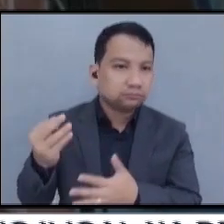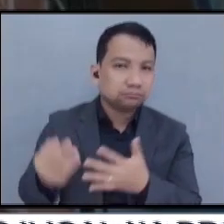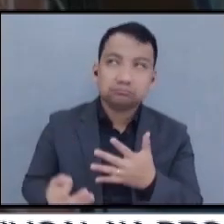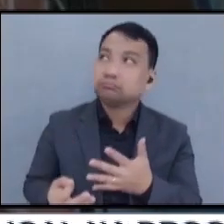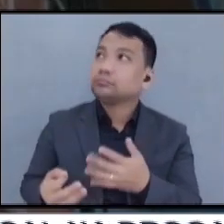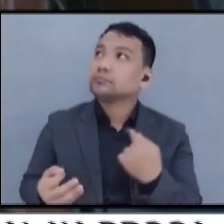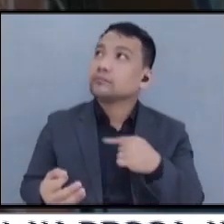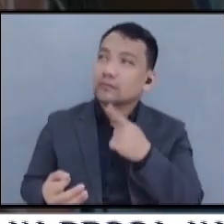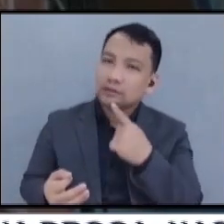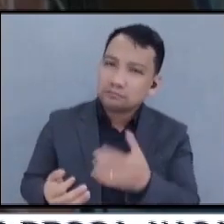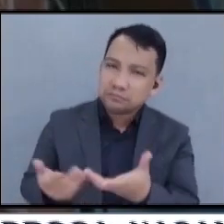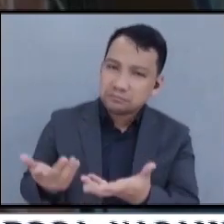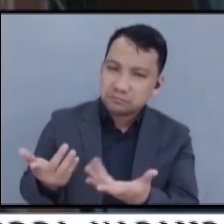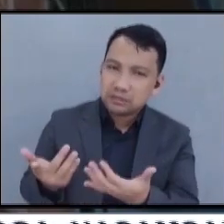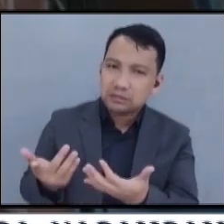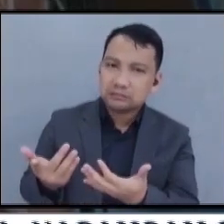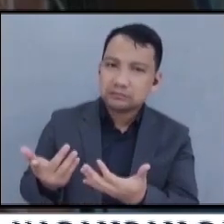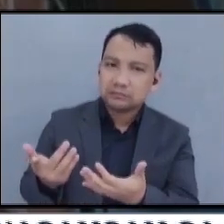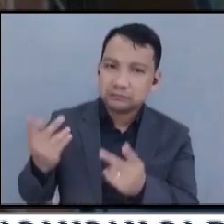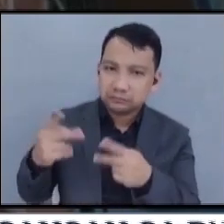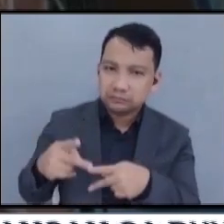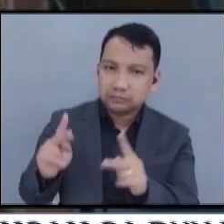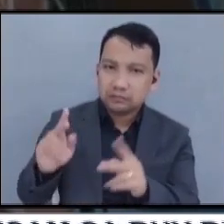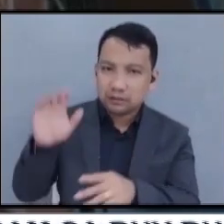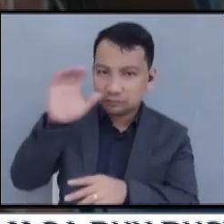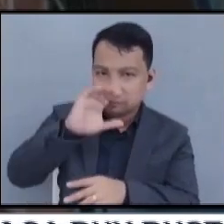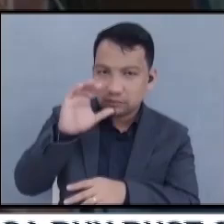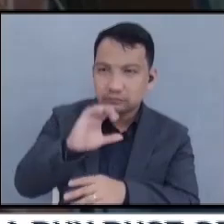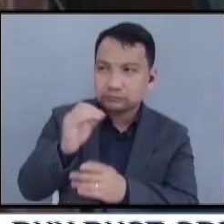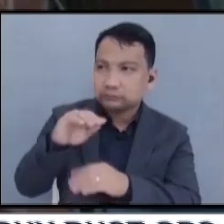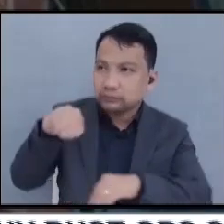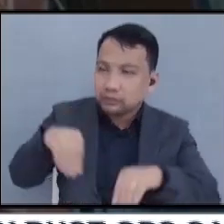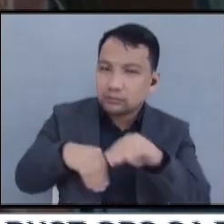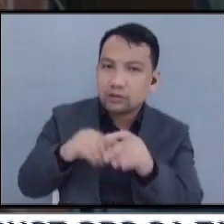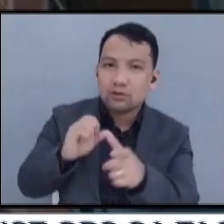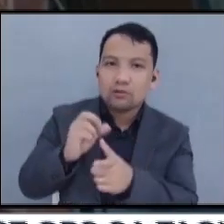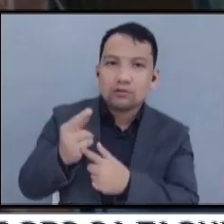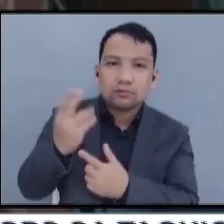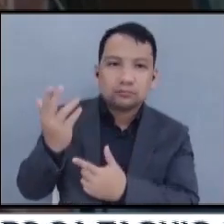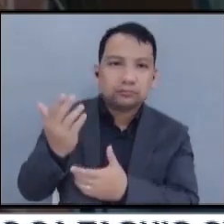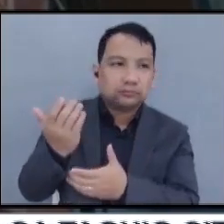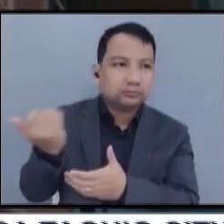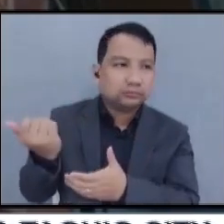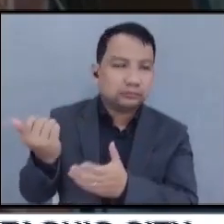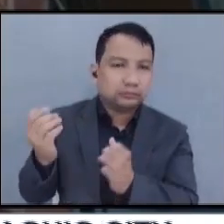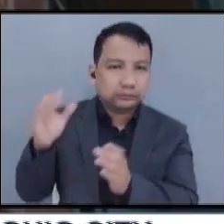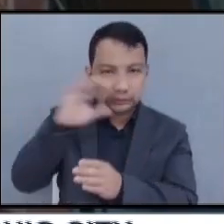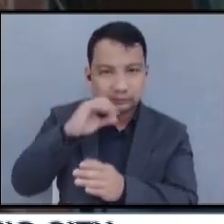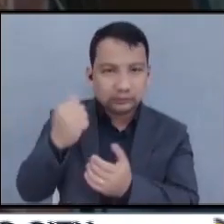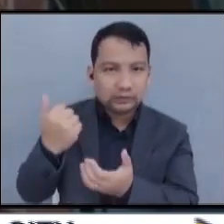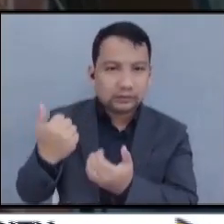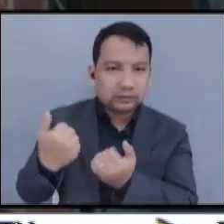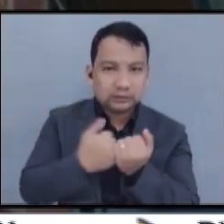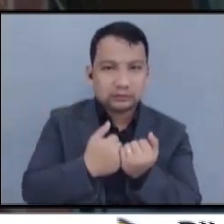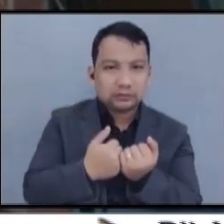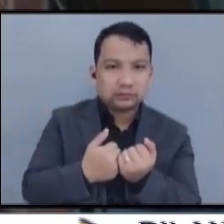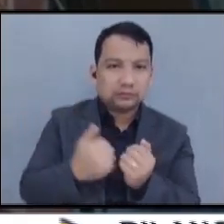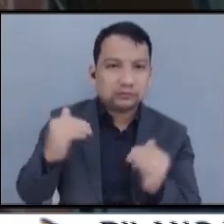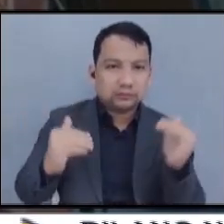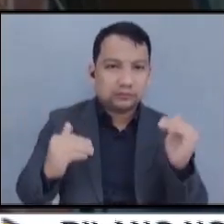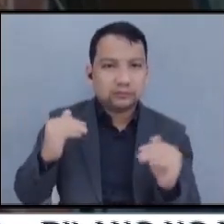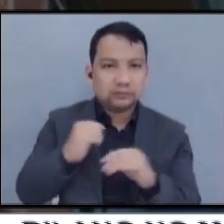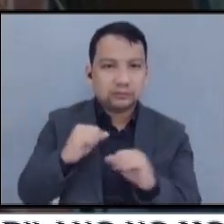of permission seeking or cc by another Party with balancing the safety of